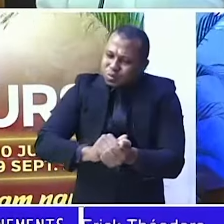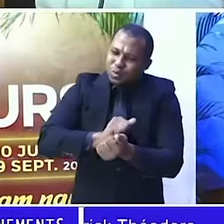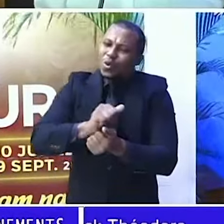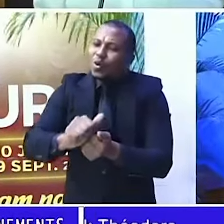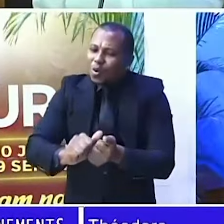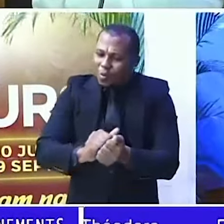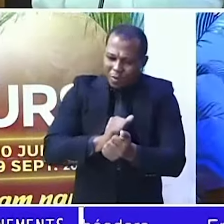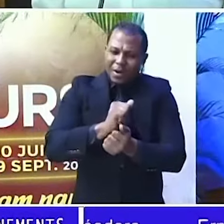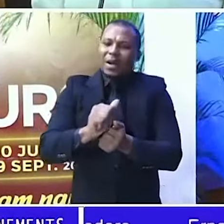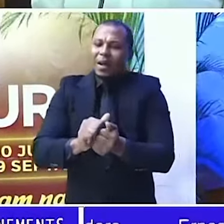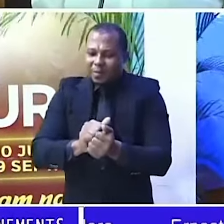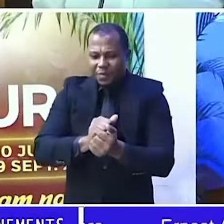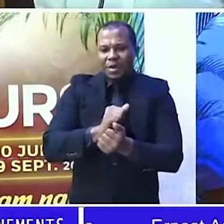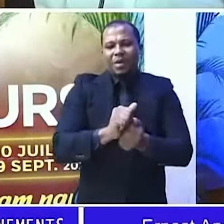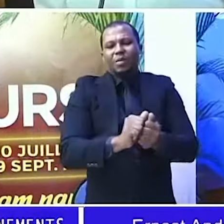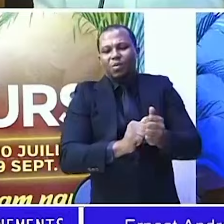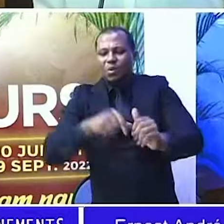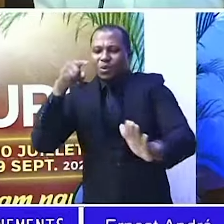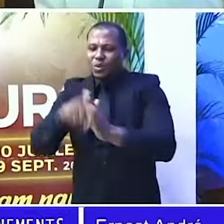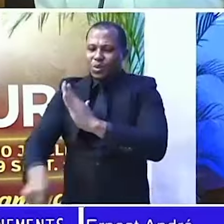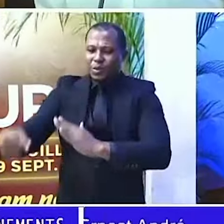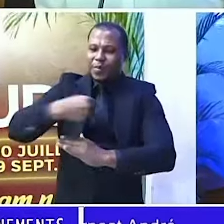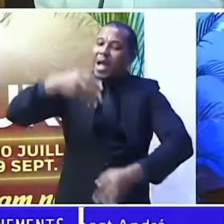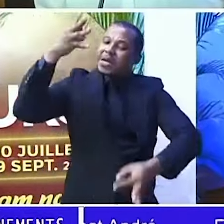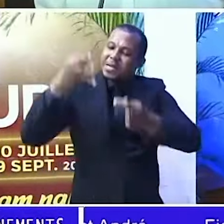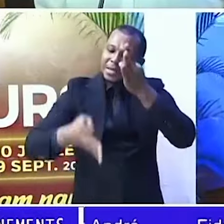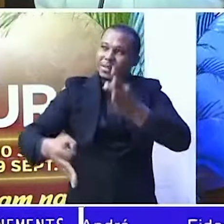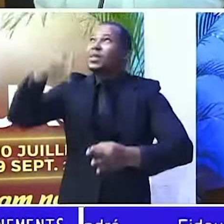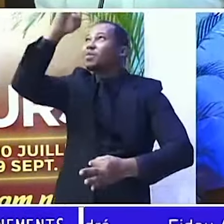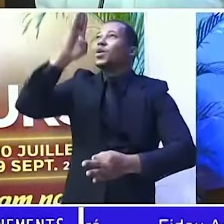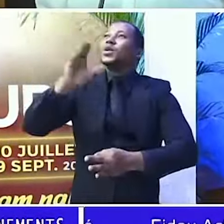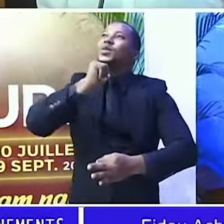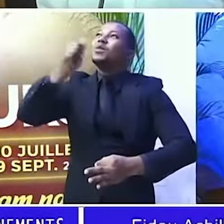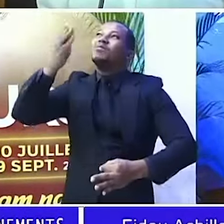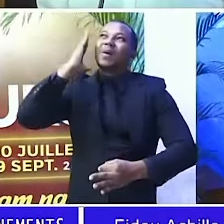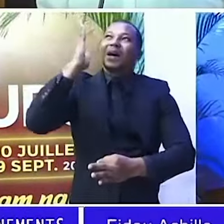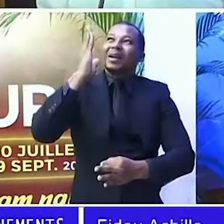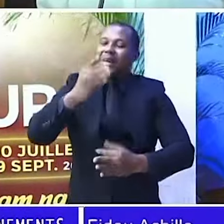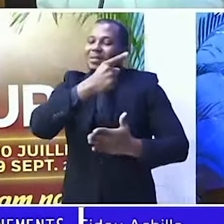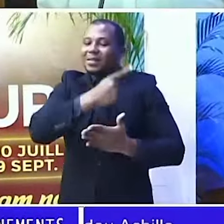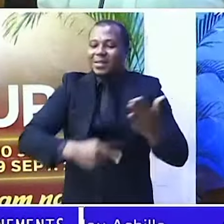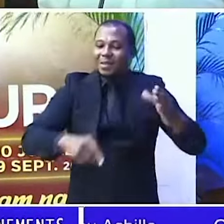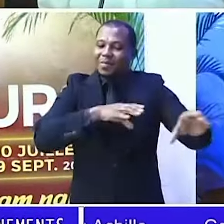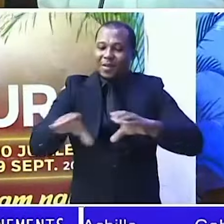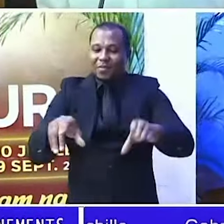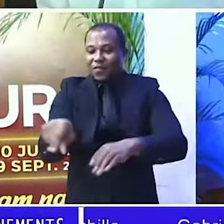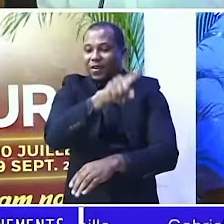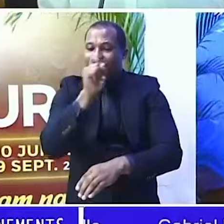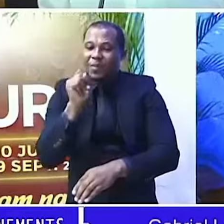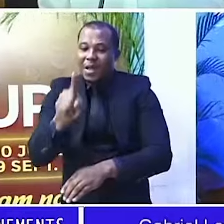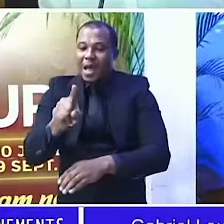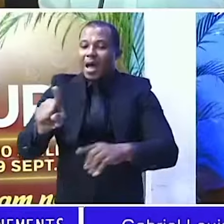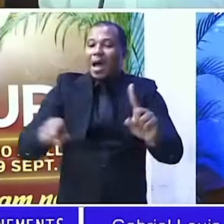pour des jours et moi. Si bon Dieu pas là, qui ça m'a fait?